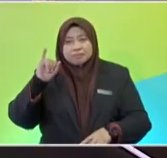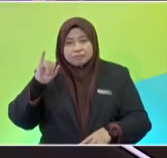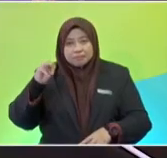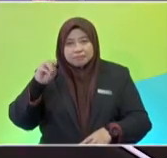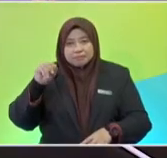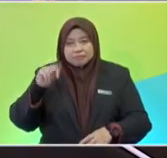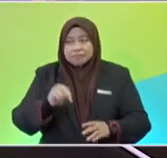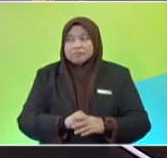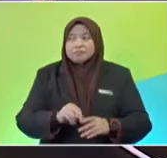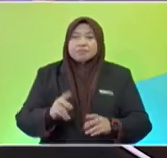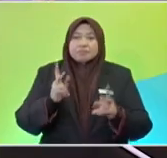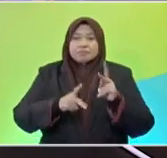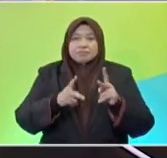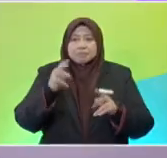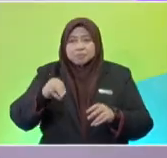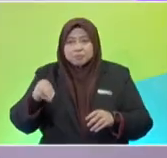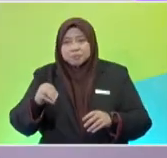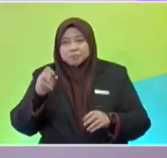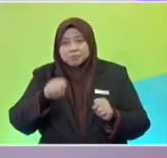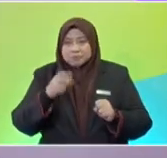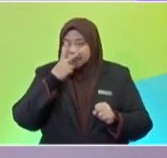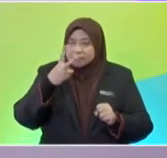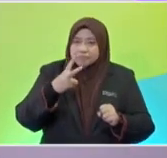Kalau Anda boleh lihat penonton